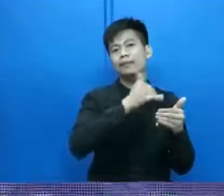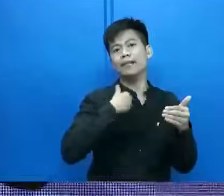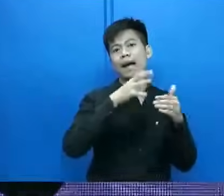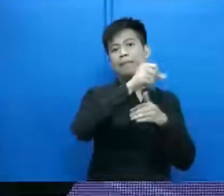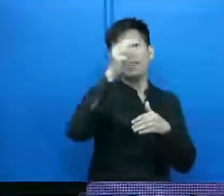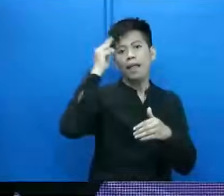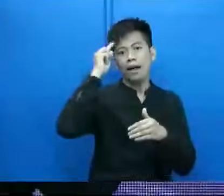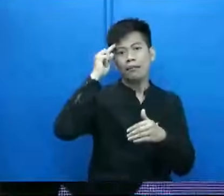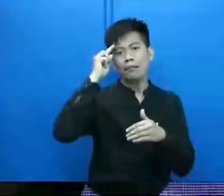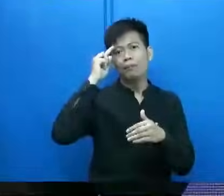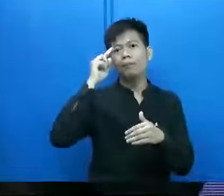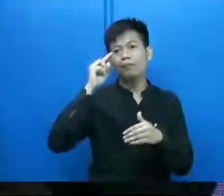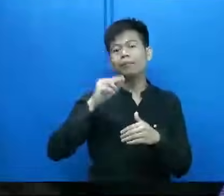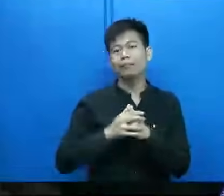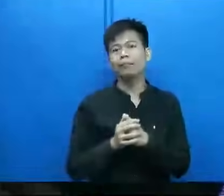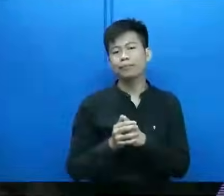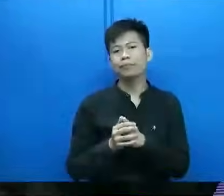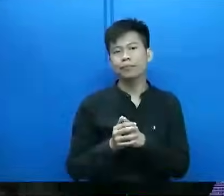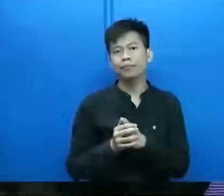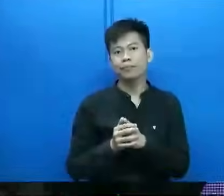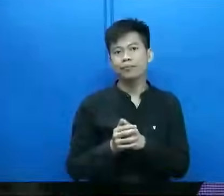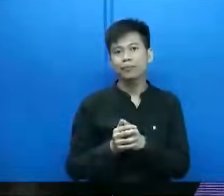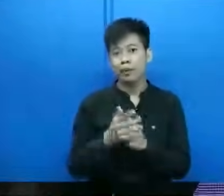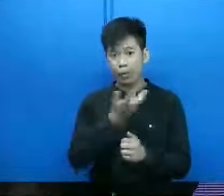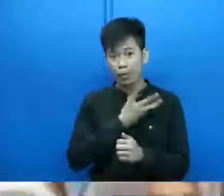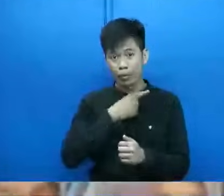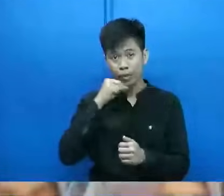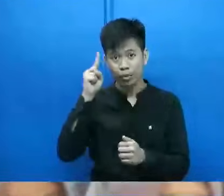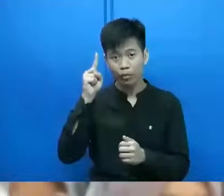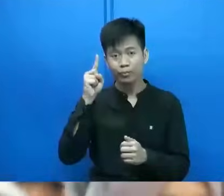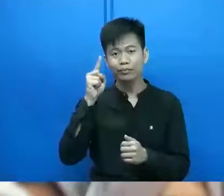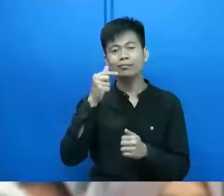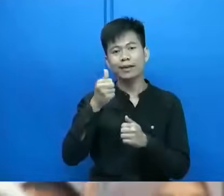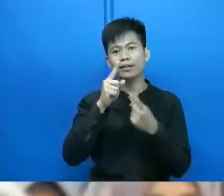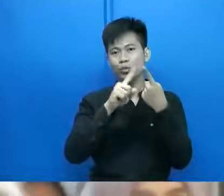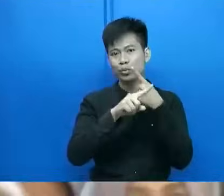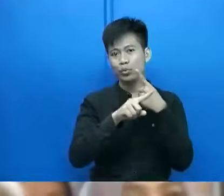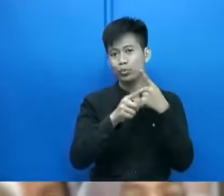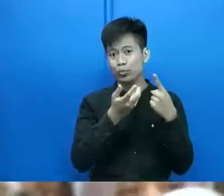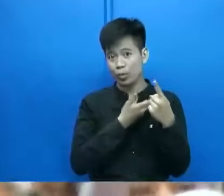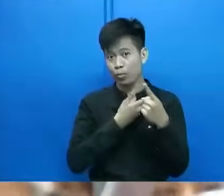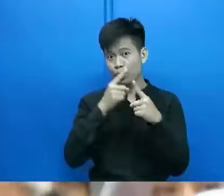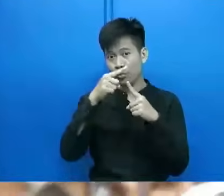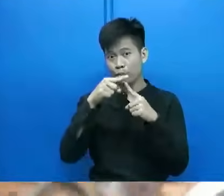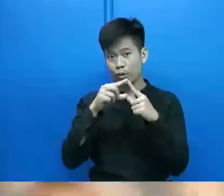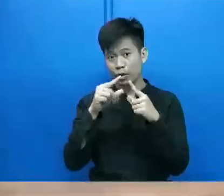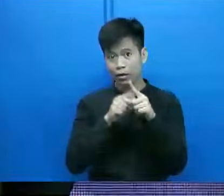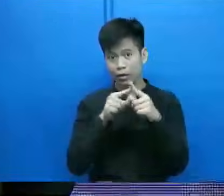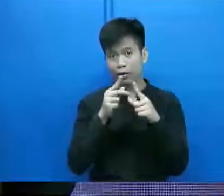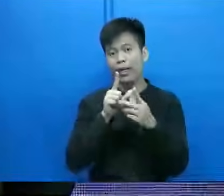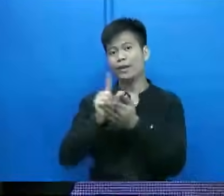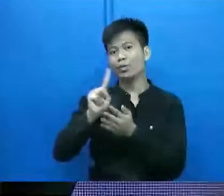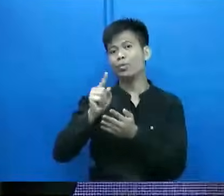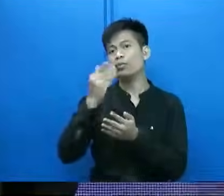Arab sehingga enggak bisa makan lama waktu di sana gitu. Ya. Mau insyaallah. Baik, satu, mau masuk Ar-Raya? Lancarkan dulu bahasa